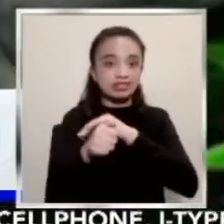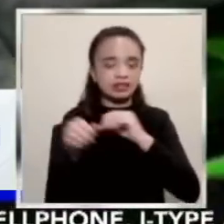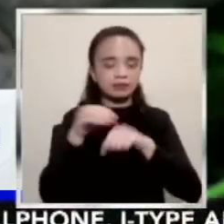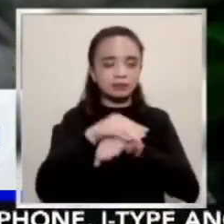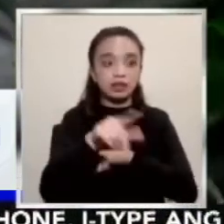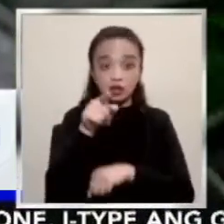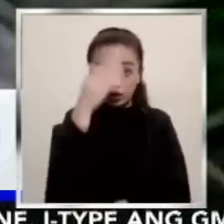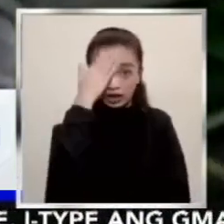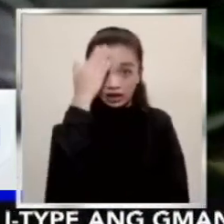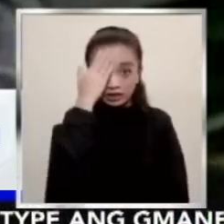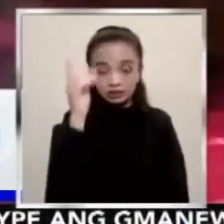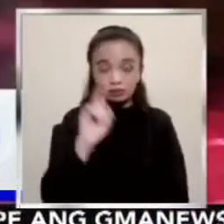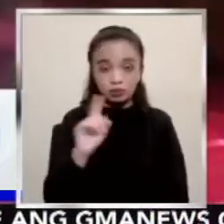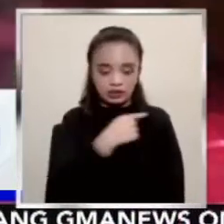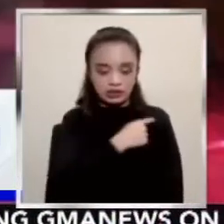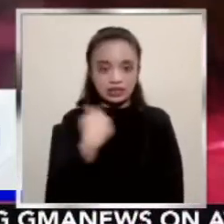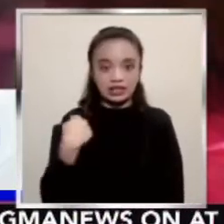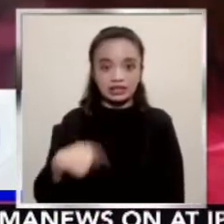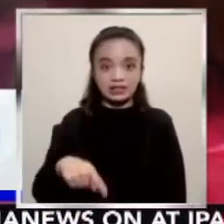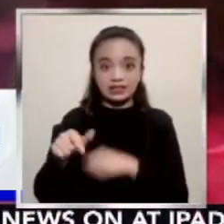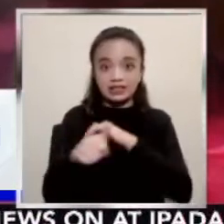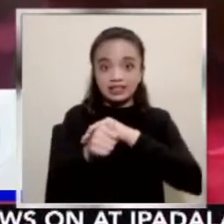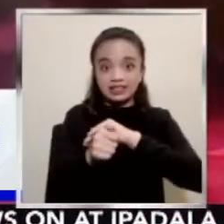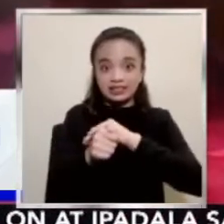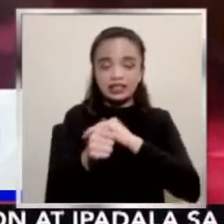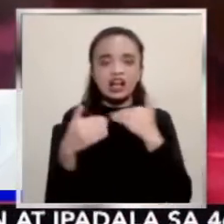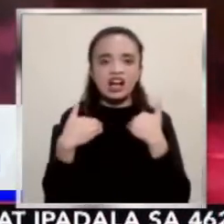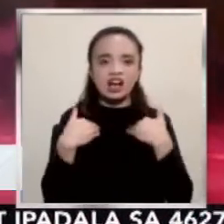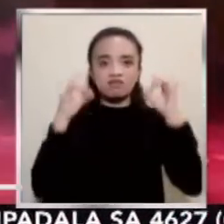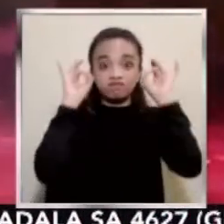kalahi ng Chinese softshell turtle may banta rin kinakaharap?